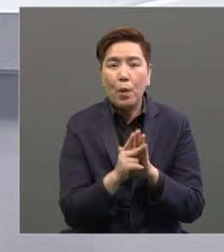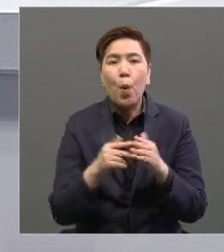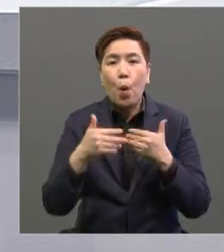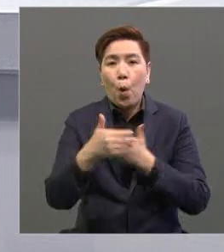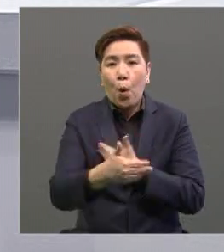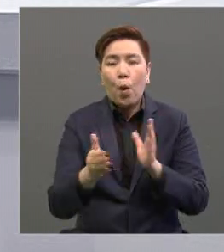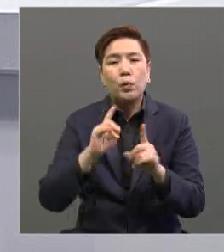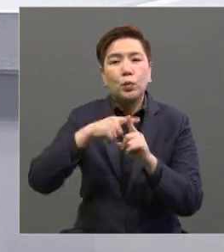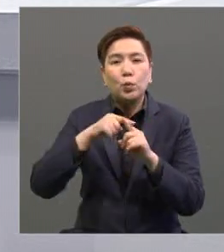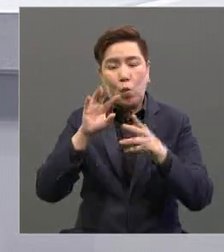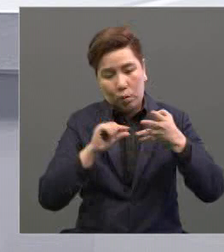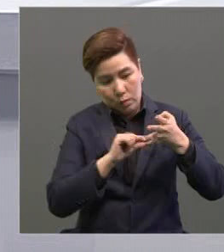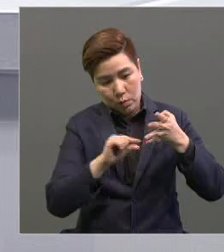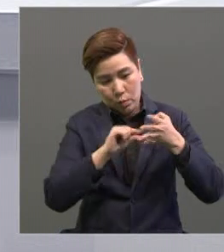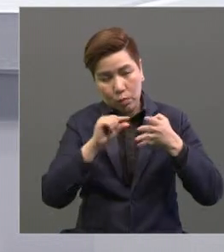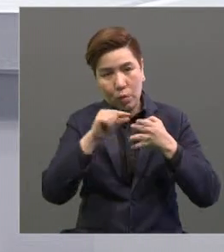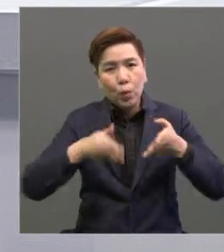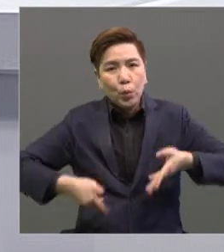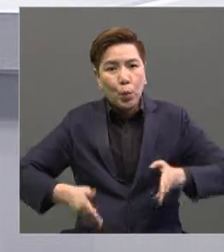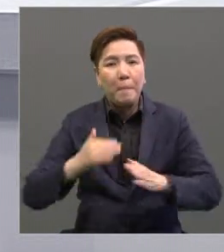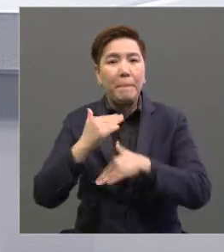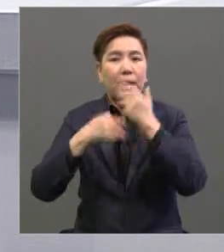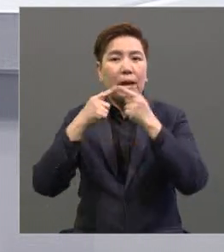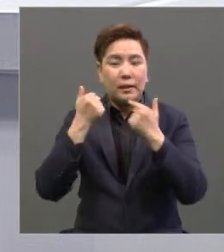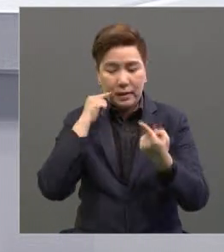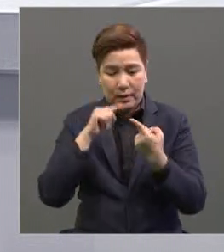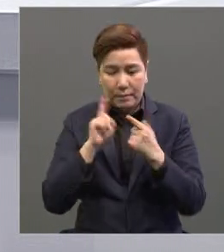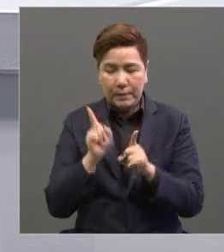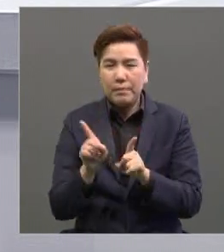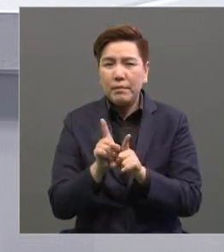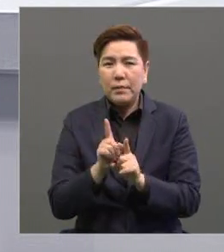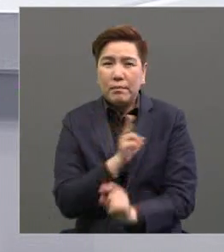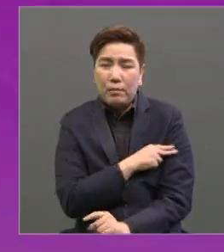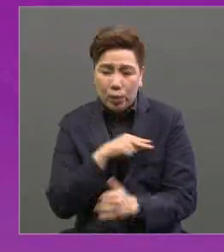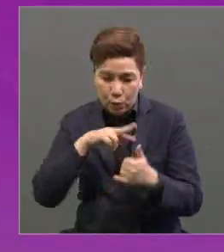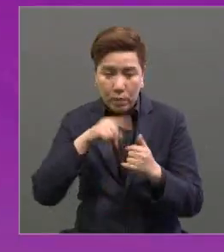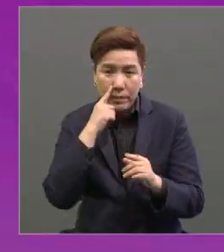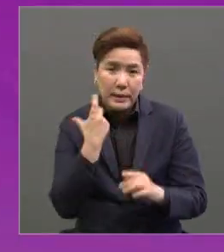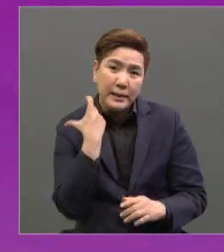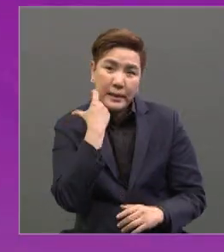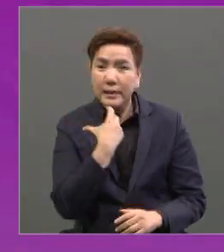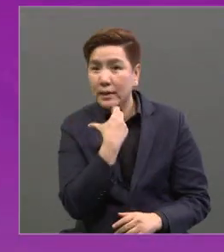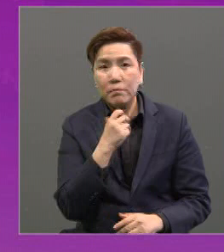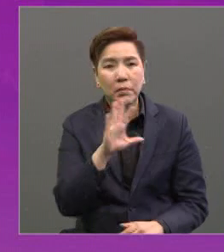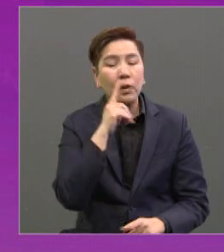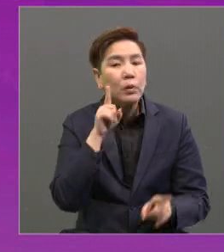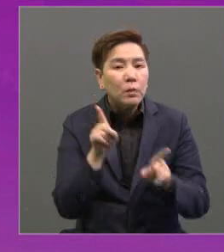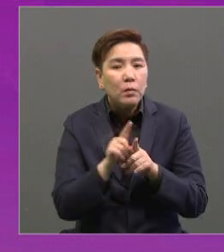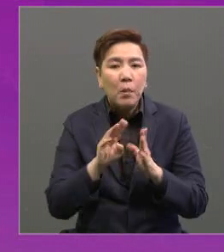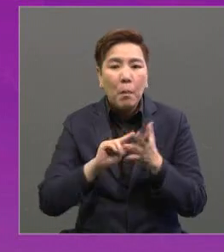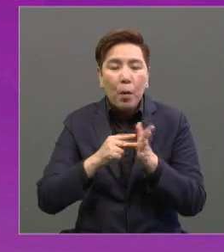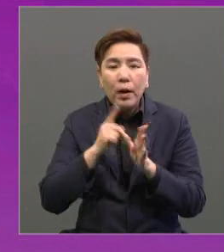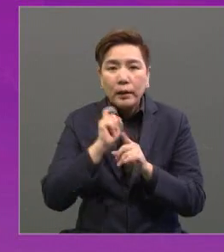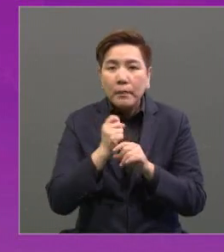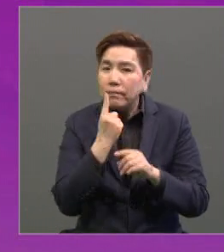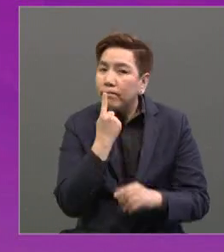ใช้ห้องพักในคอนโดมิเนียมในย่านพัฒนาการมาทำเป็นคลินิกคุณผู้ชมแล้วไม่ใช่แค่แบบฉีดผิวอะไรอย่างงี้นะค่ะถึงขนาดผ่า